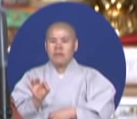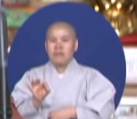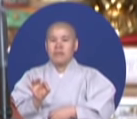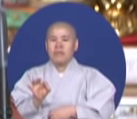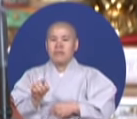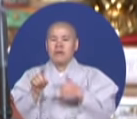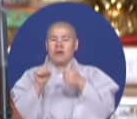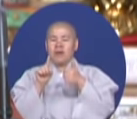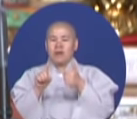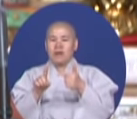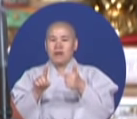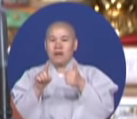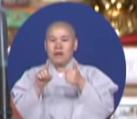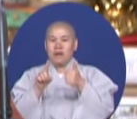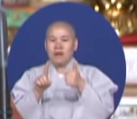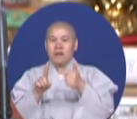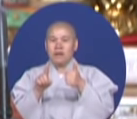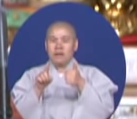변시바잉이로다